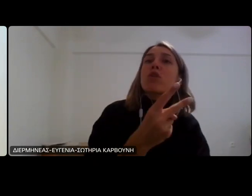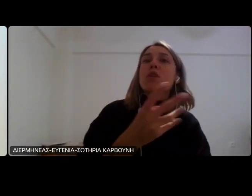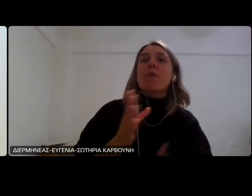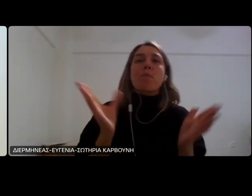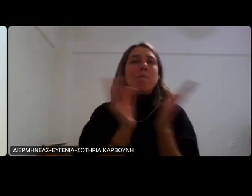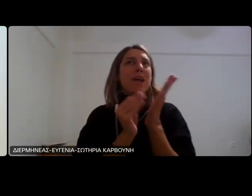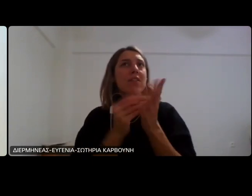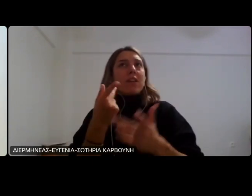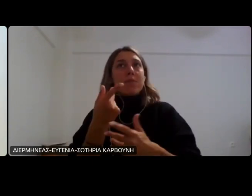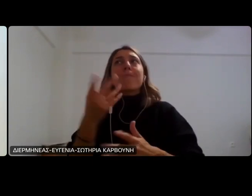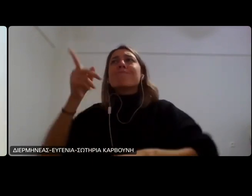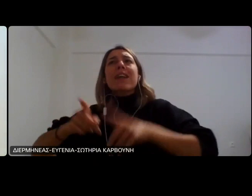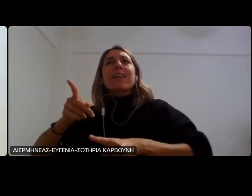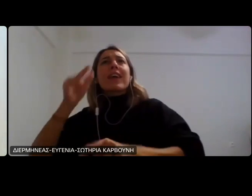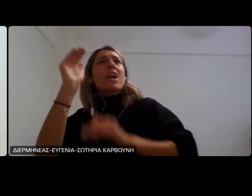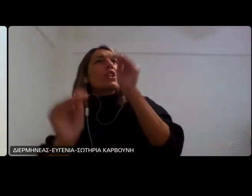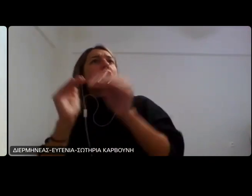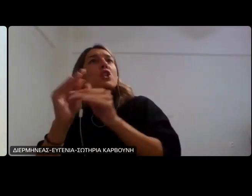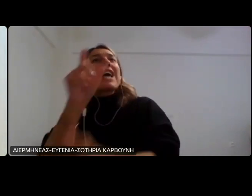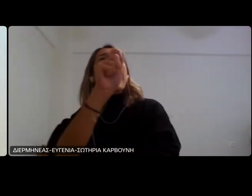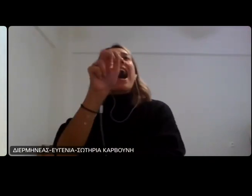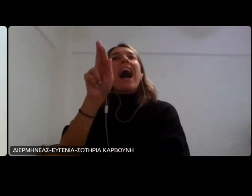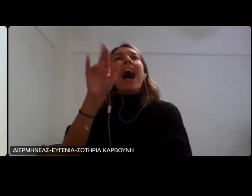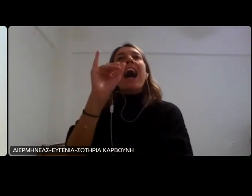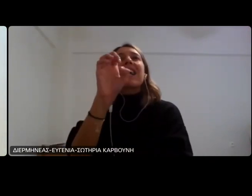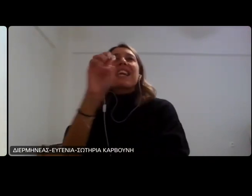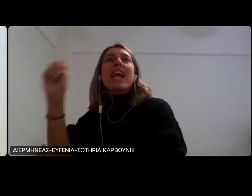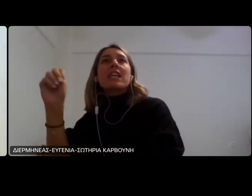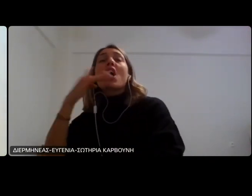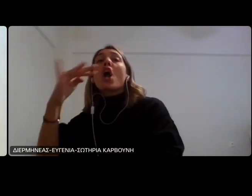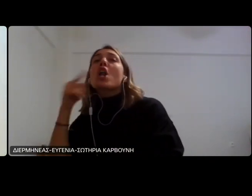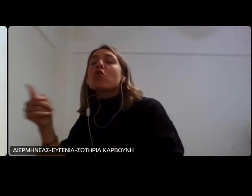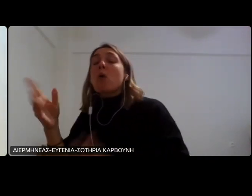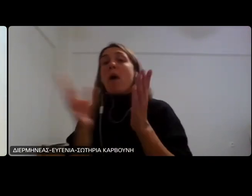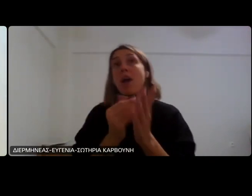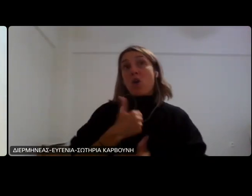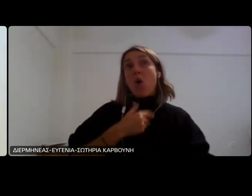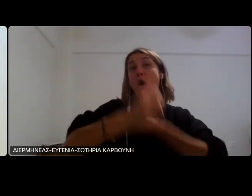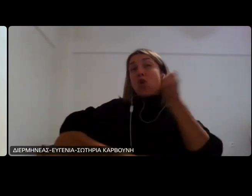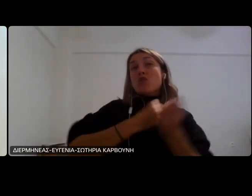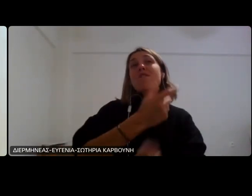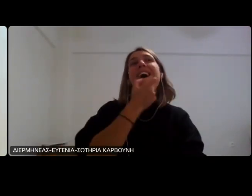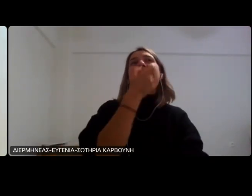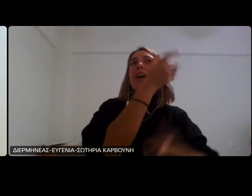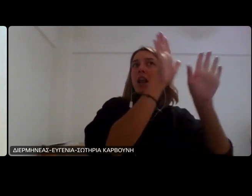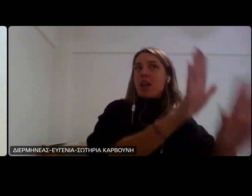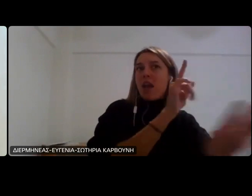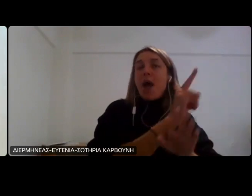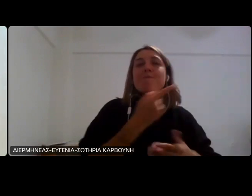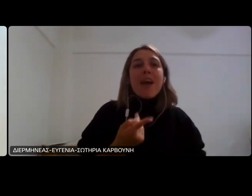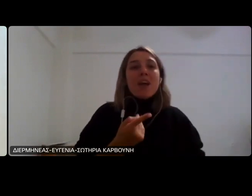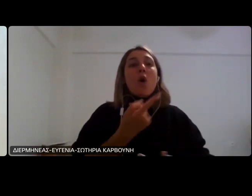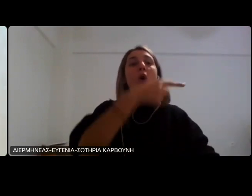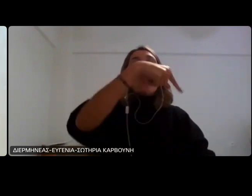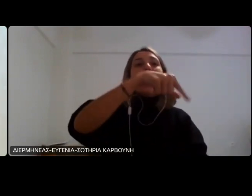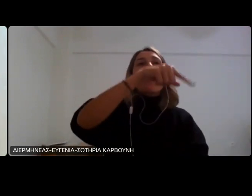κάποιος ρώτησε για άλλες γλώσσες. Εγώ έχω κάνει πολλά χρόνια στην Αγγλία και ήμουνα σε εκείνο το μεταβατικό στάδιο που το they και το